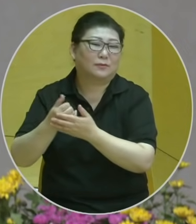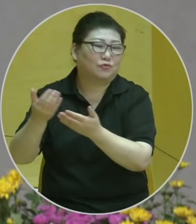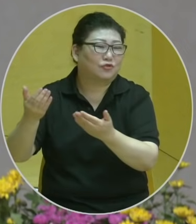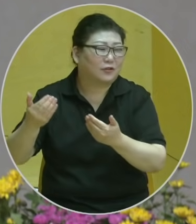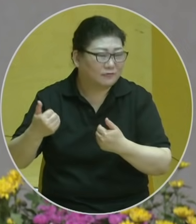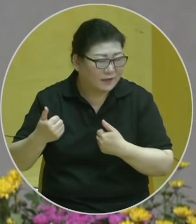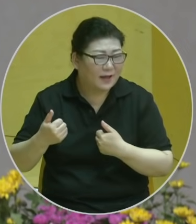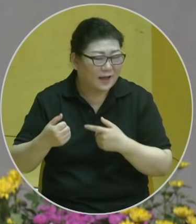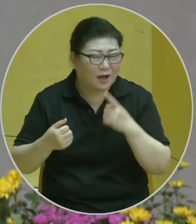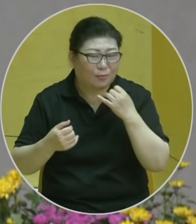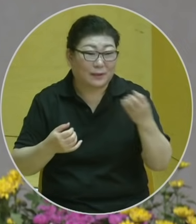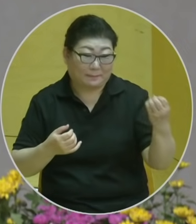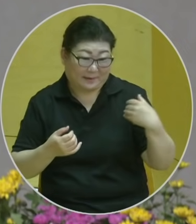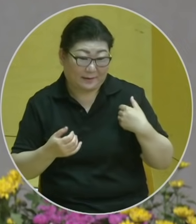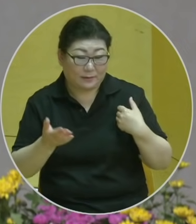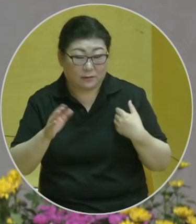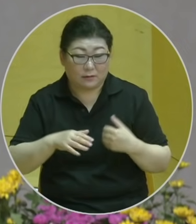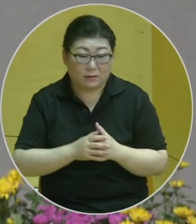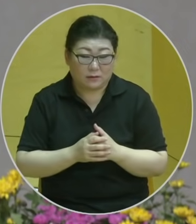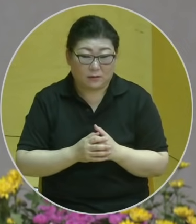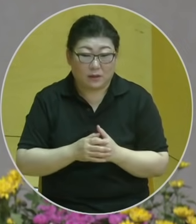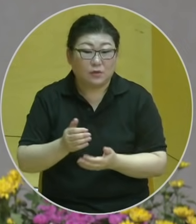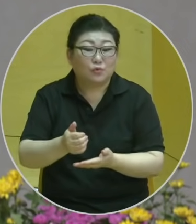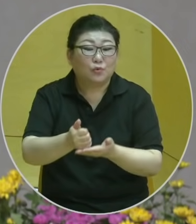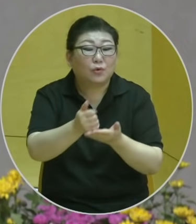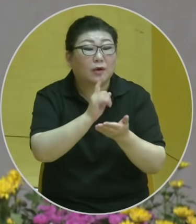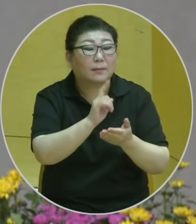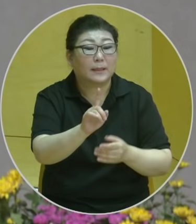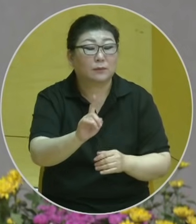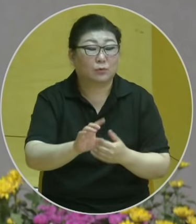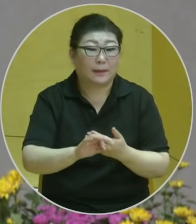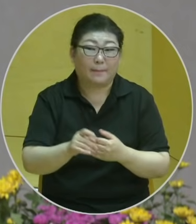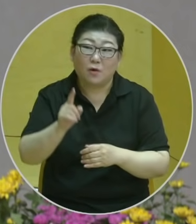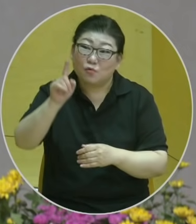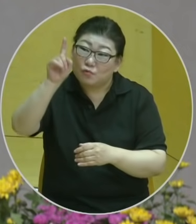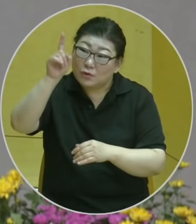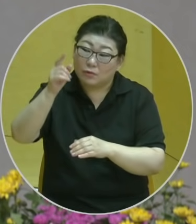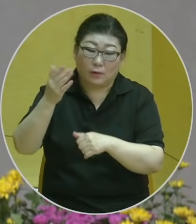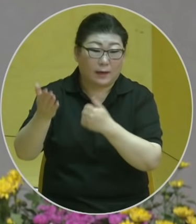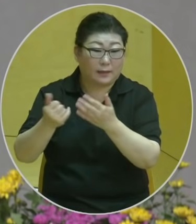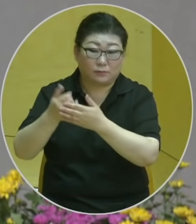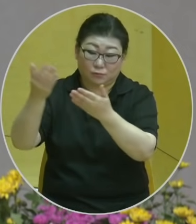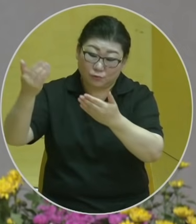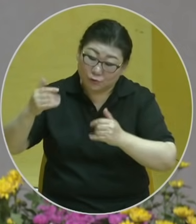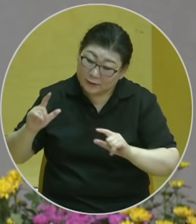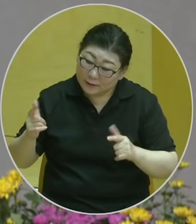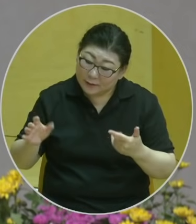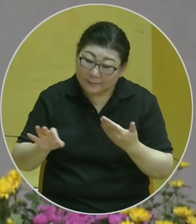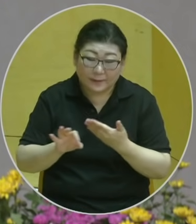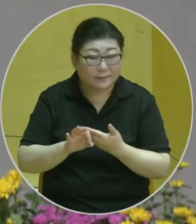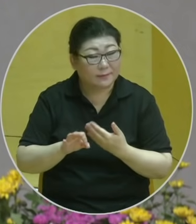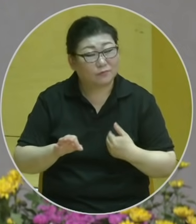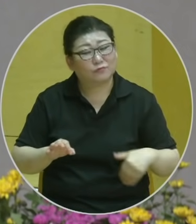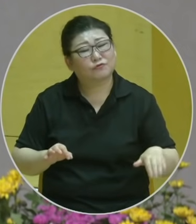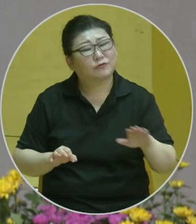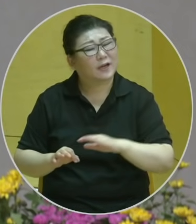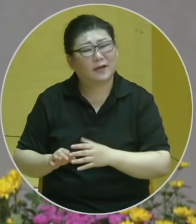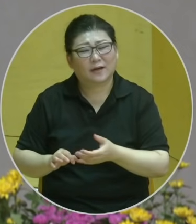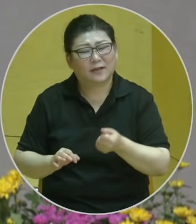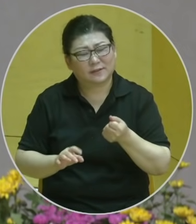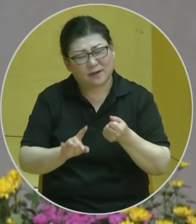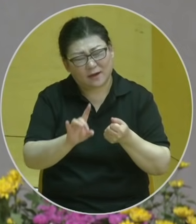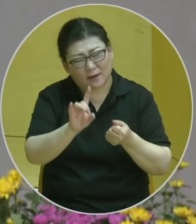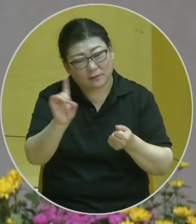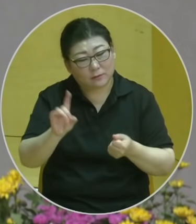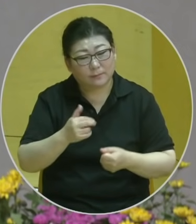종종 하셨던 말씀이, 형준아, 위로 하나님께서 주시지 아니하면 우리가 가질 수 있는